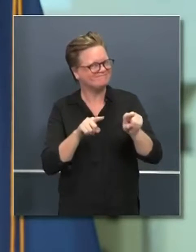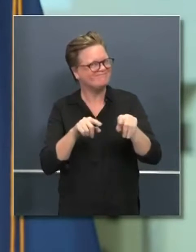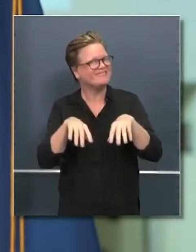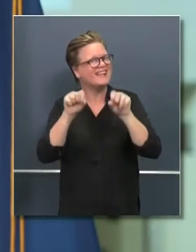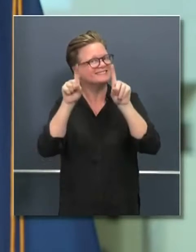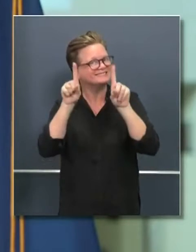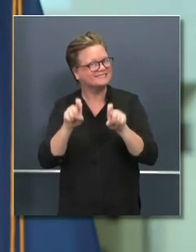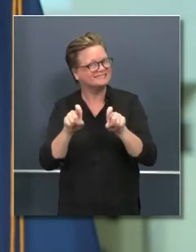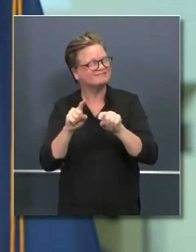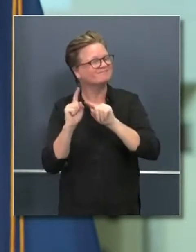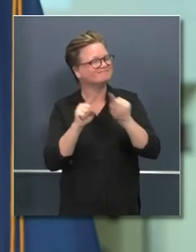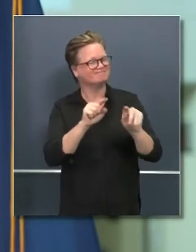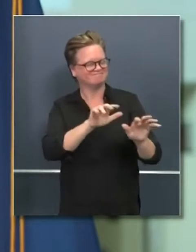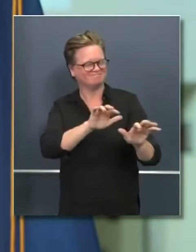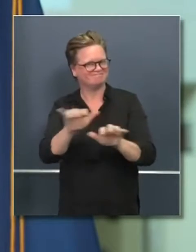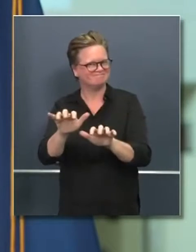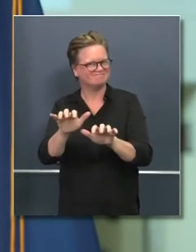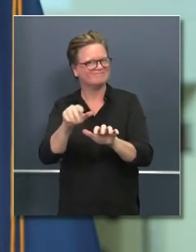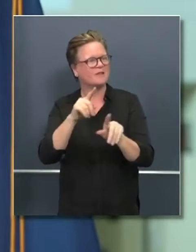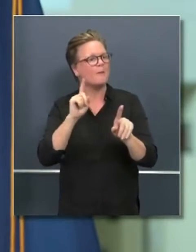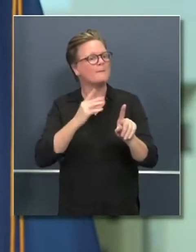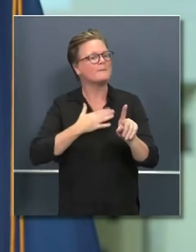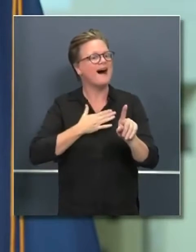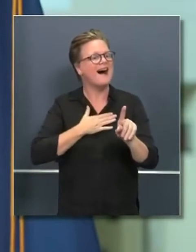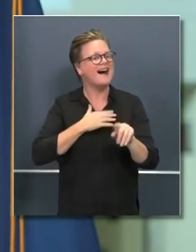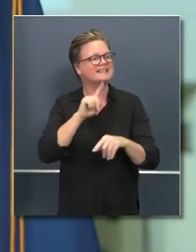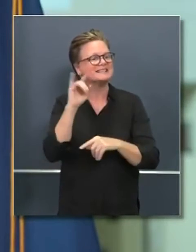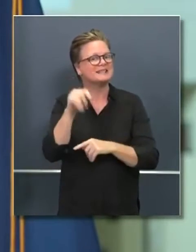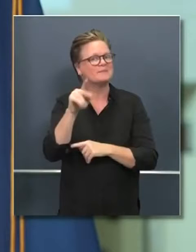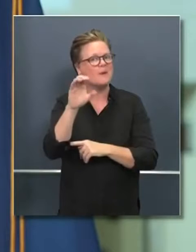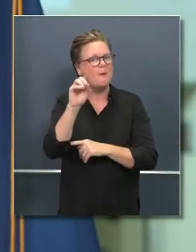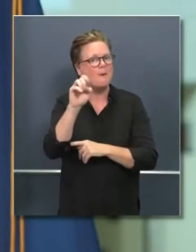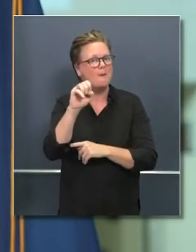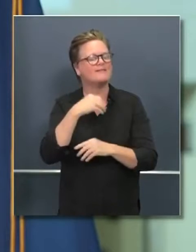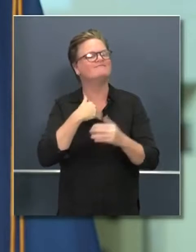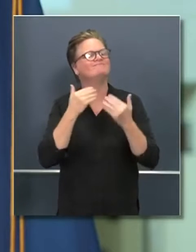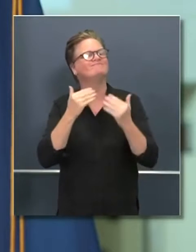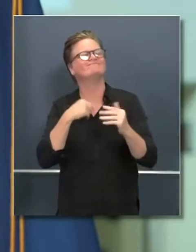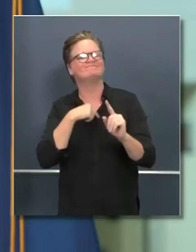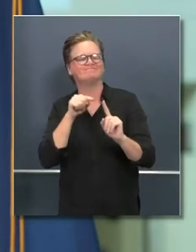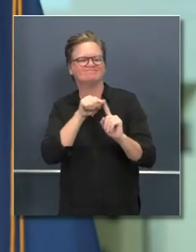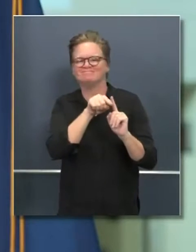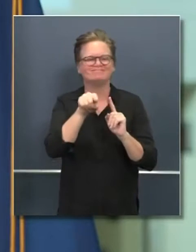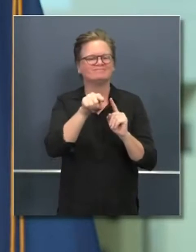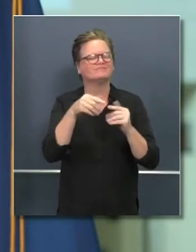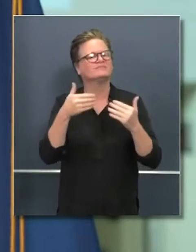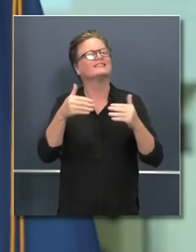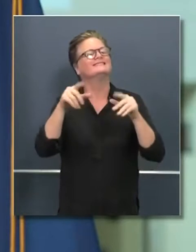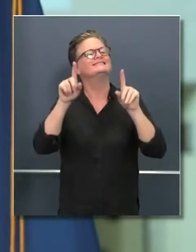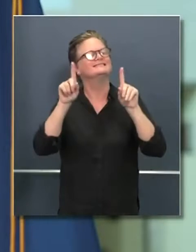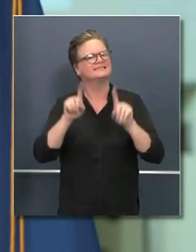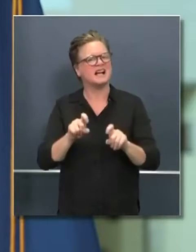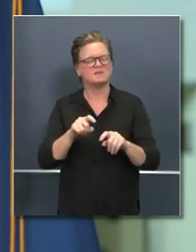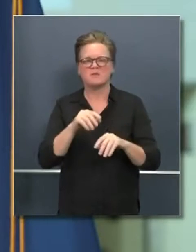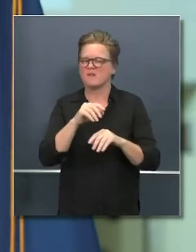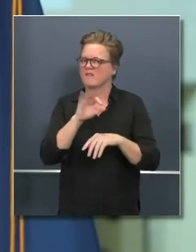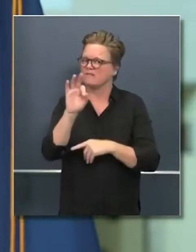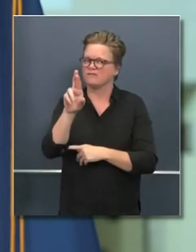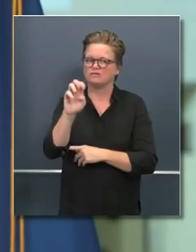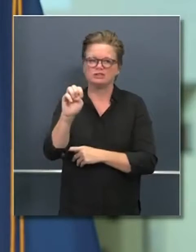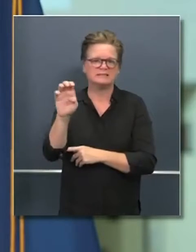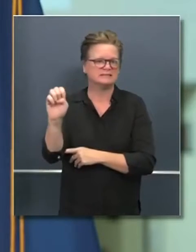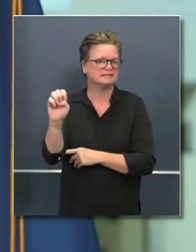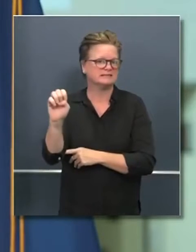enough. Đủ rồi. Như vậy là đủ rồi. Chúng ta đã nhìn thấy có quá nhiều người bây giờ họ không che